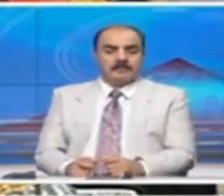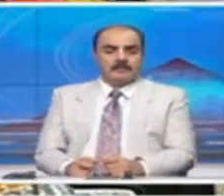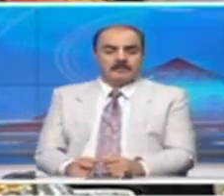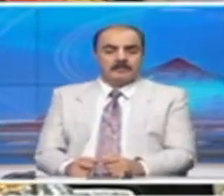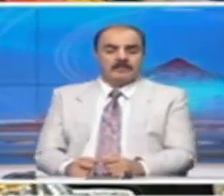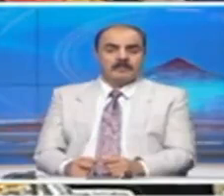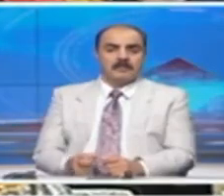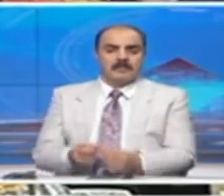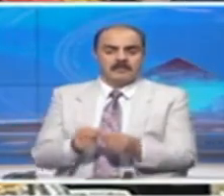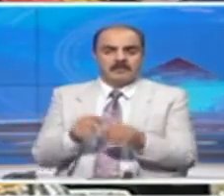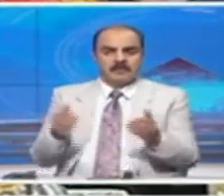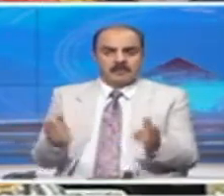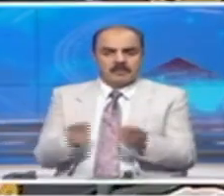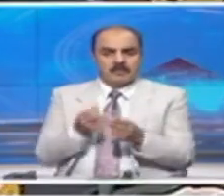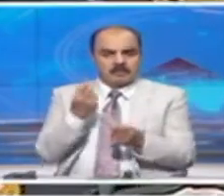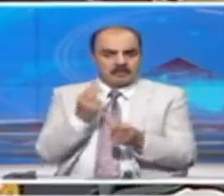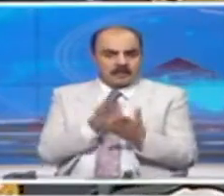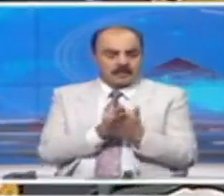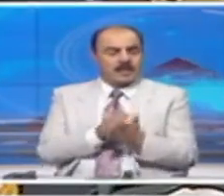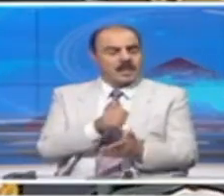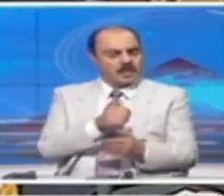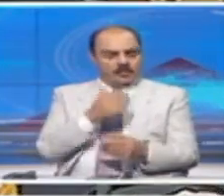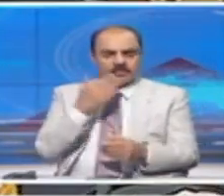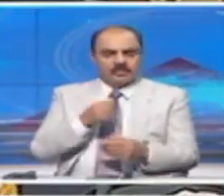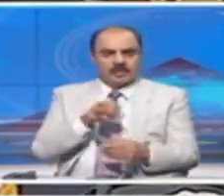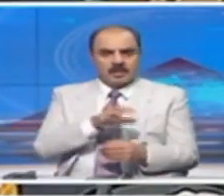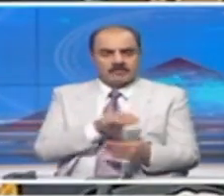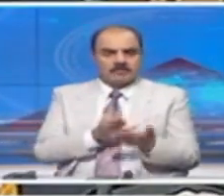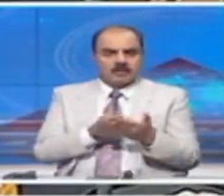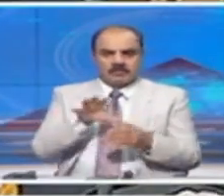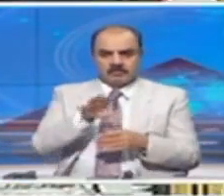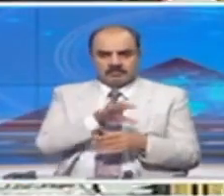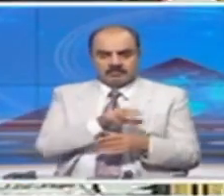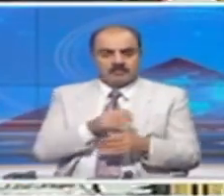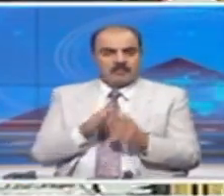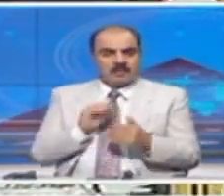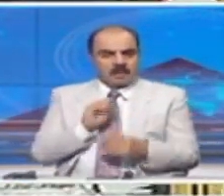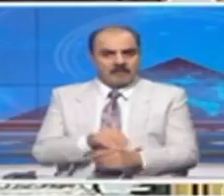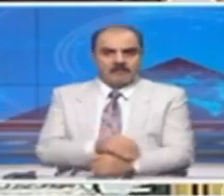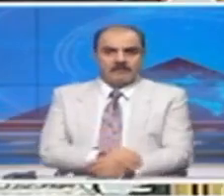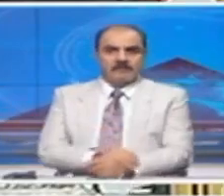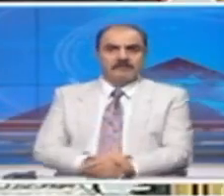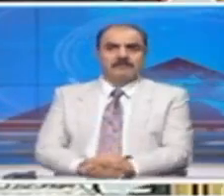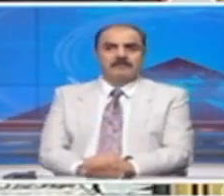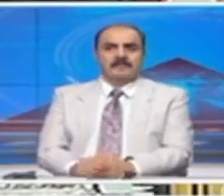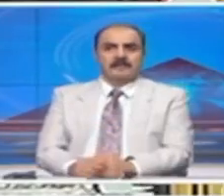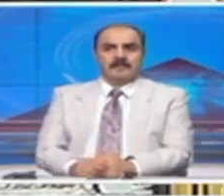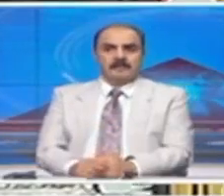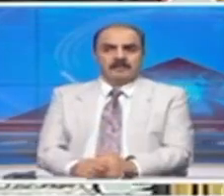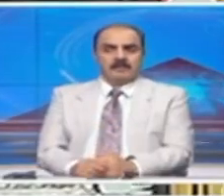فعموما مبادرة طيبة أن دول الجوار الجغرافي ومن بينها مصر تستأنف العمل